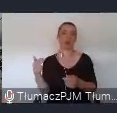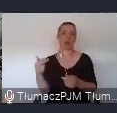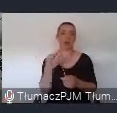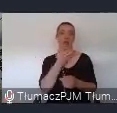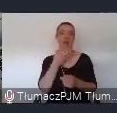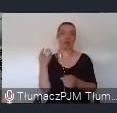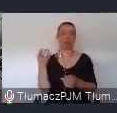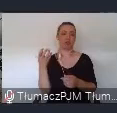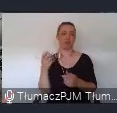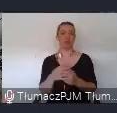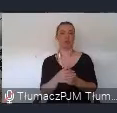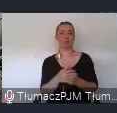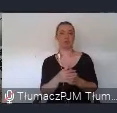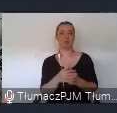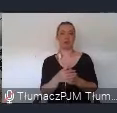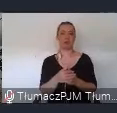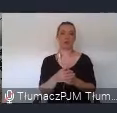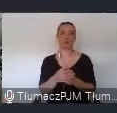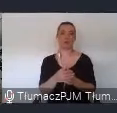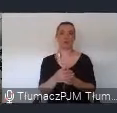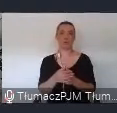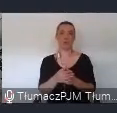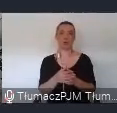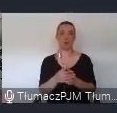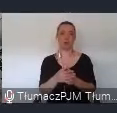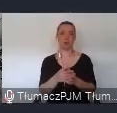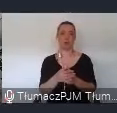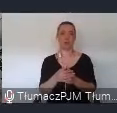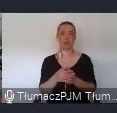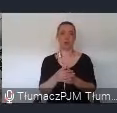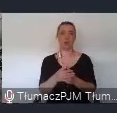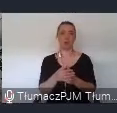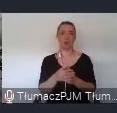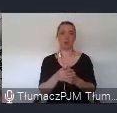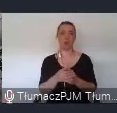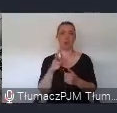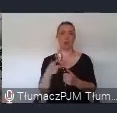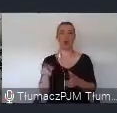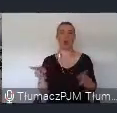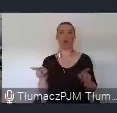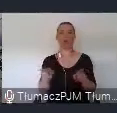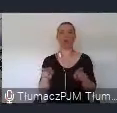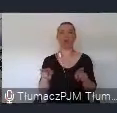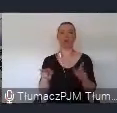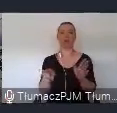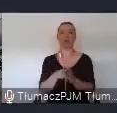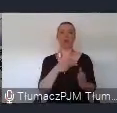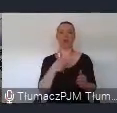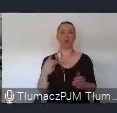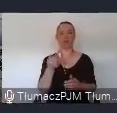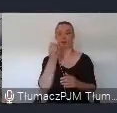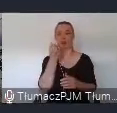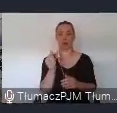pochwalić, że członek Izby Gospodarczej Ciepłownictwa Polskie, MPGK Krosno, jest dla nas wszystkich ciepłowników takim